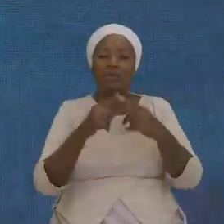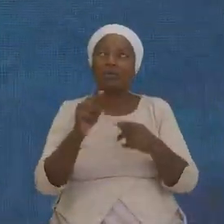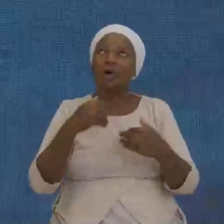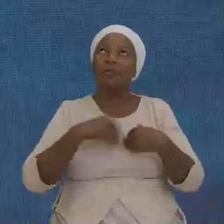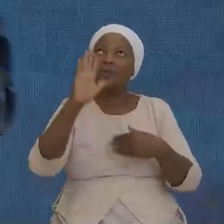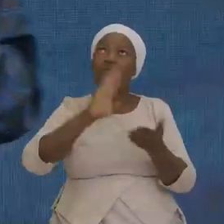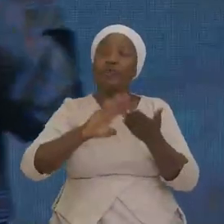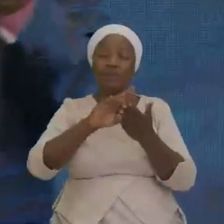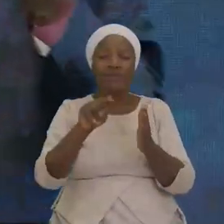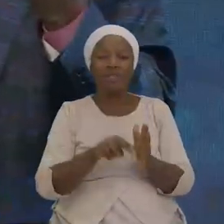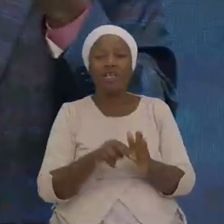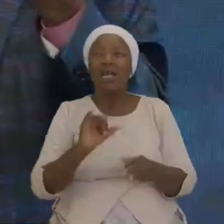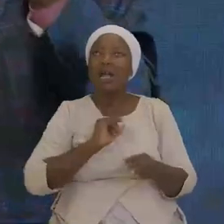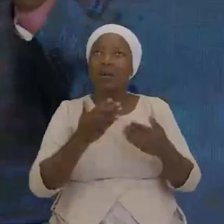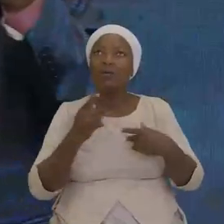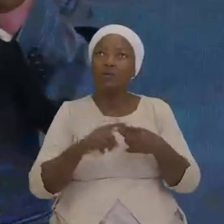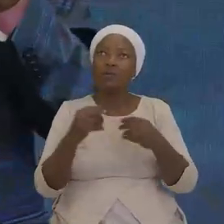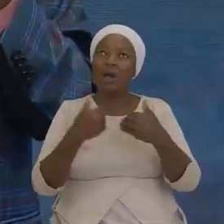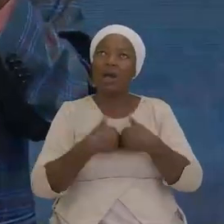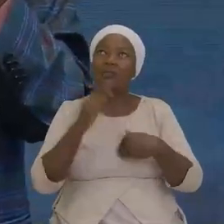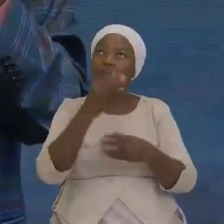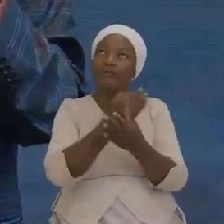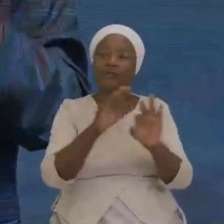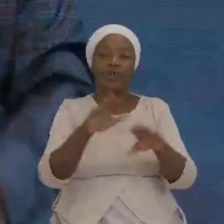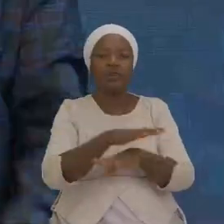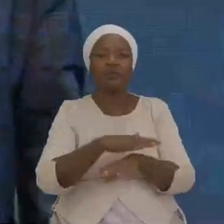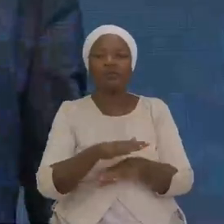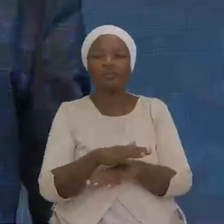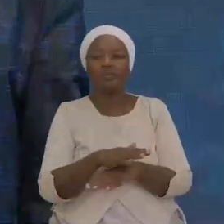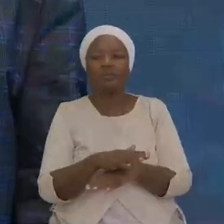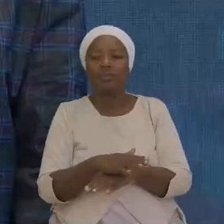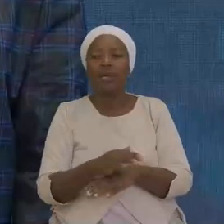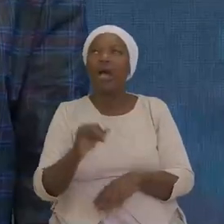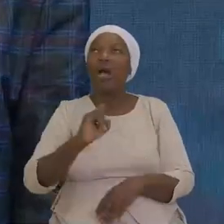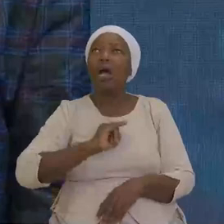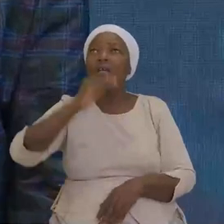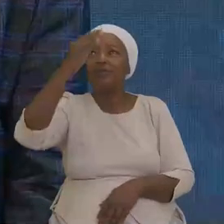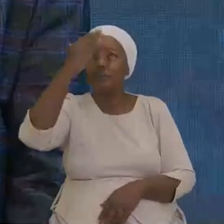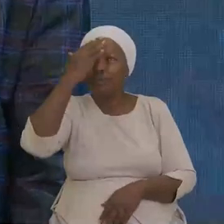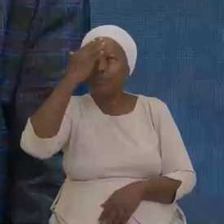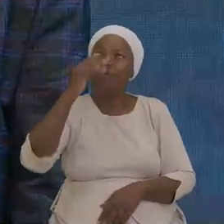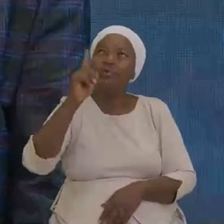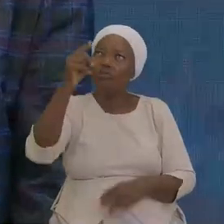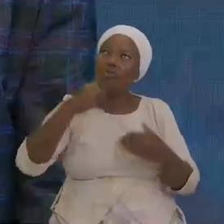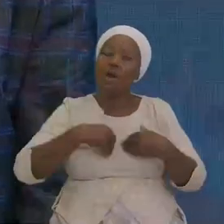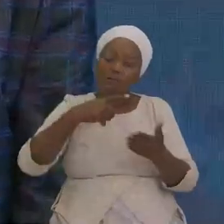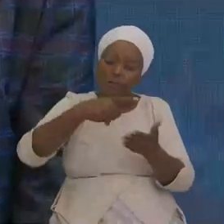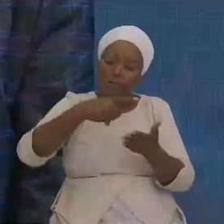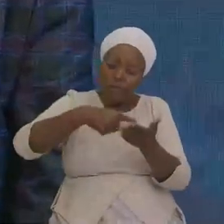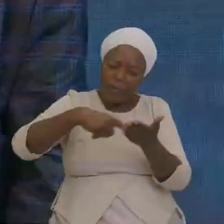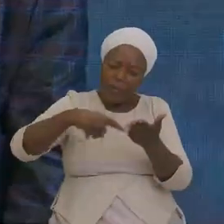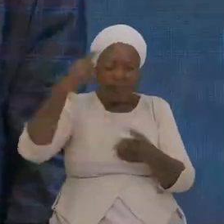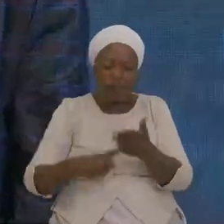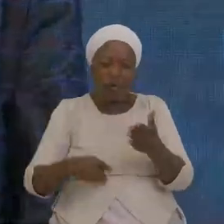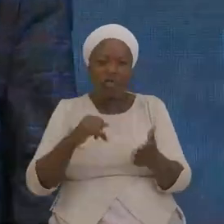veux avoir ton pardon. Je veux avoir ta libération. Je sais que tu as